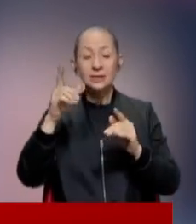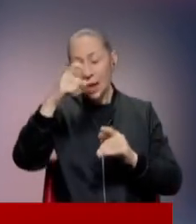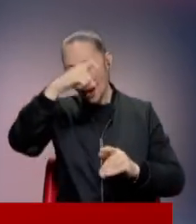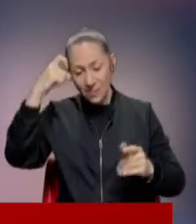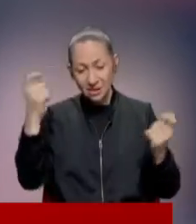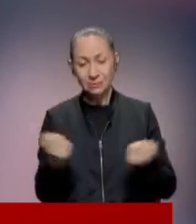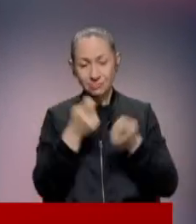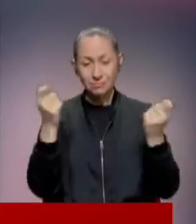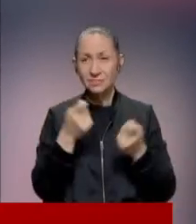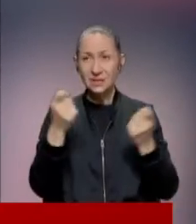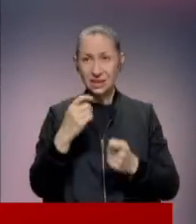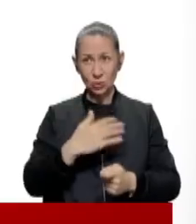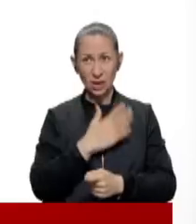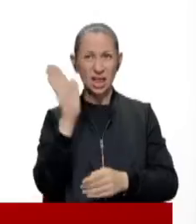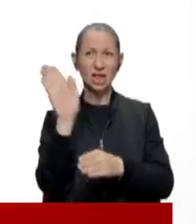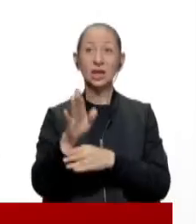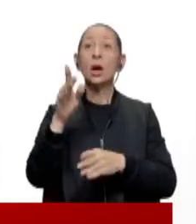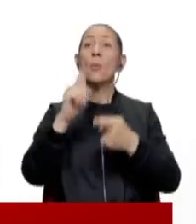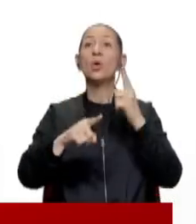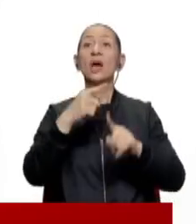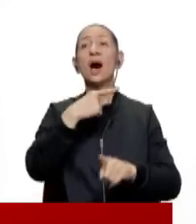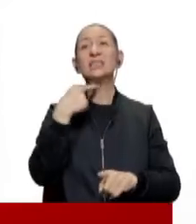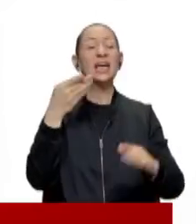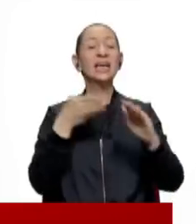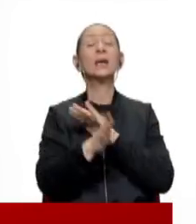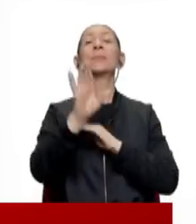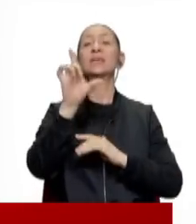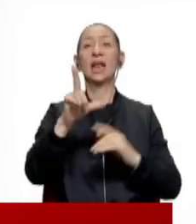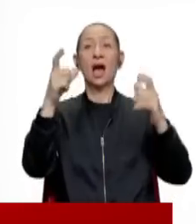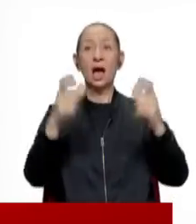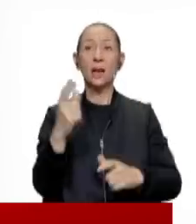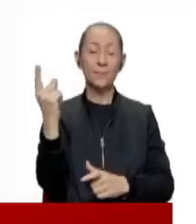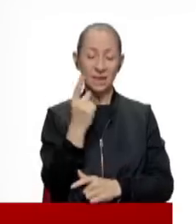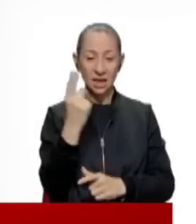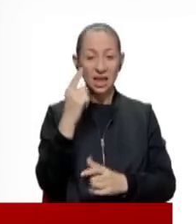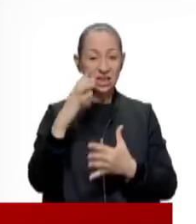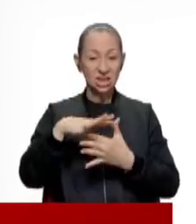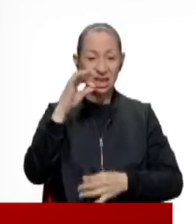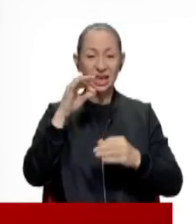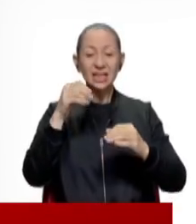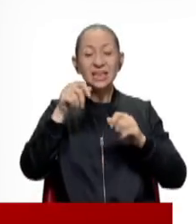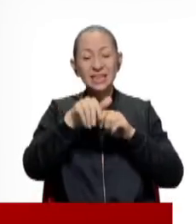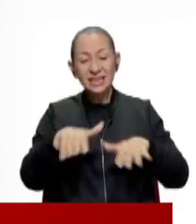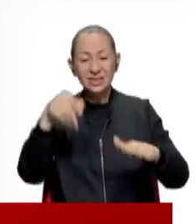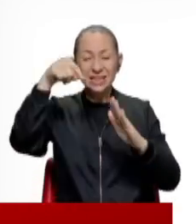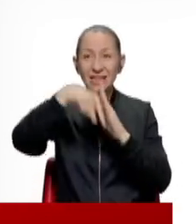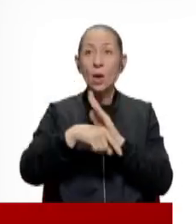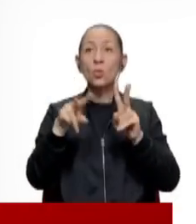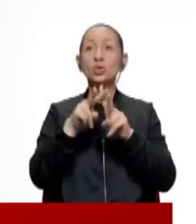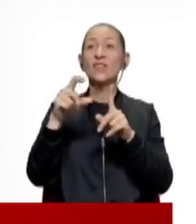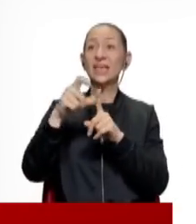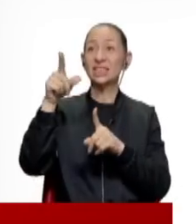emekçilerin haysiyetine yenileceksiniz siyasetin asla girmemesi gereken alanlardan biri kişilerin etnik kökenidir Mustafa